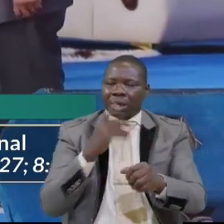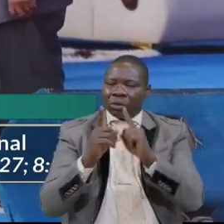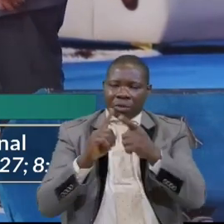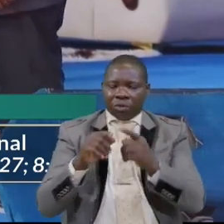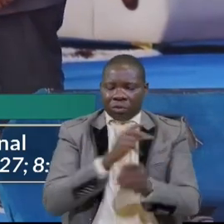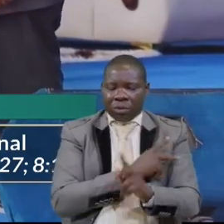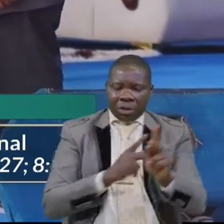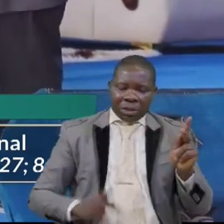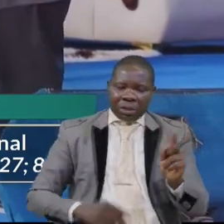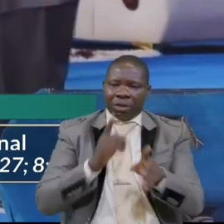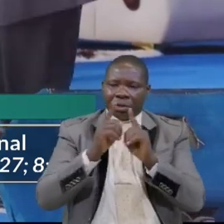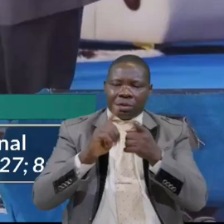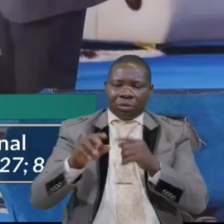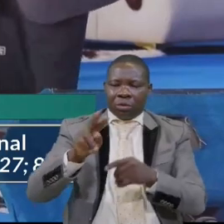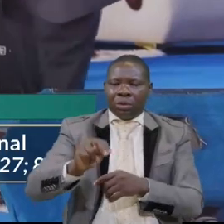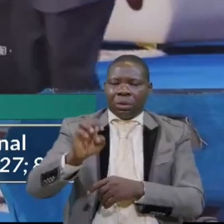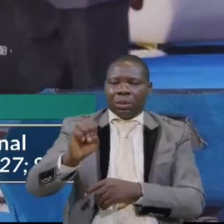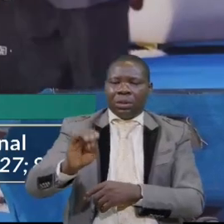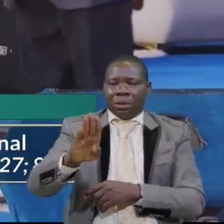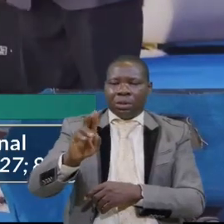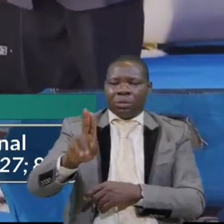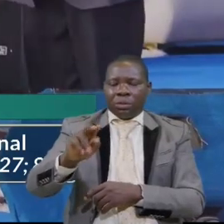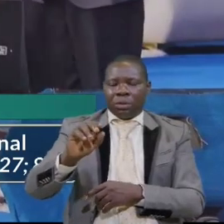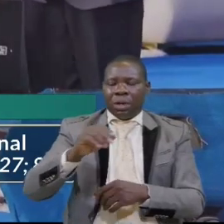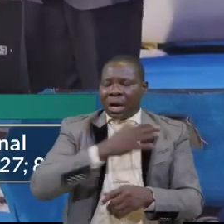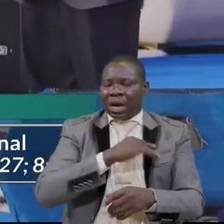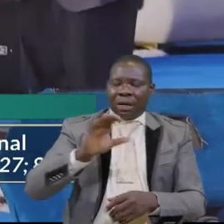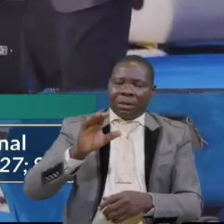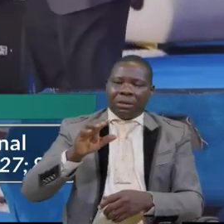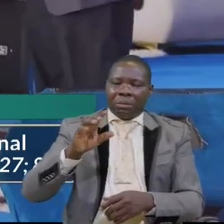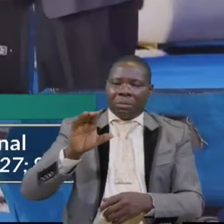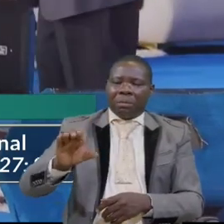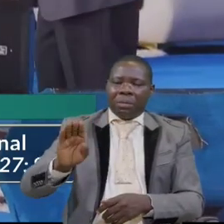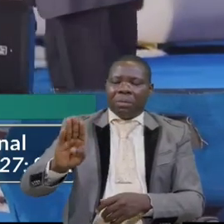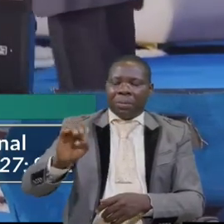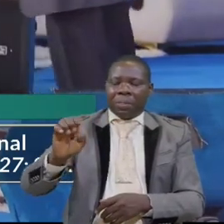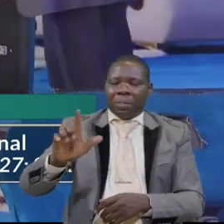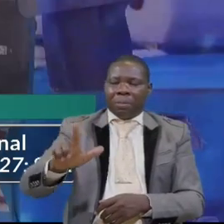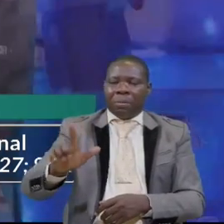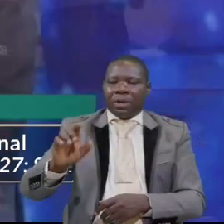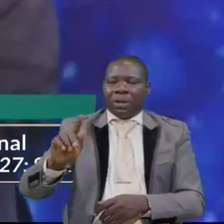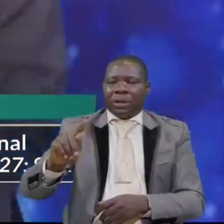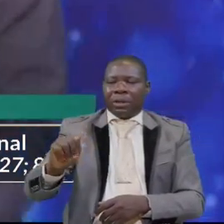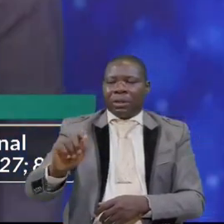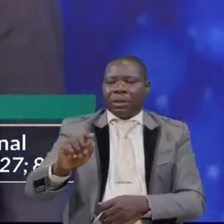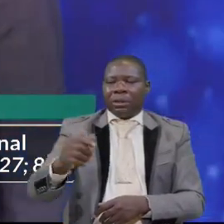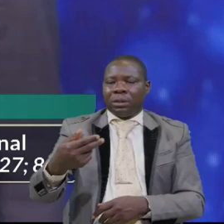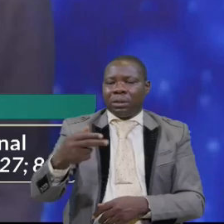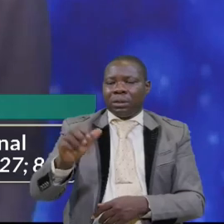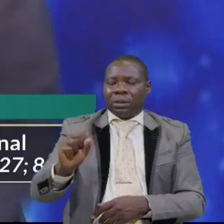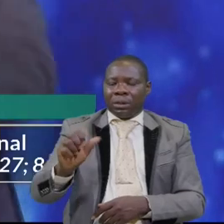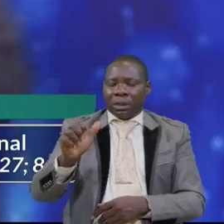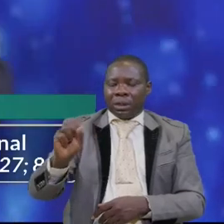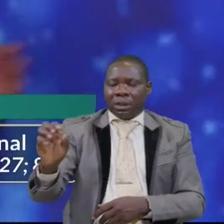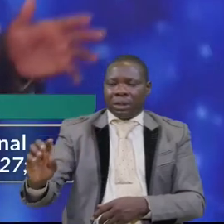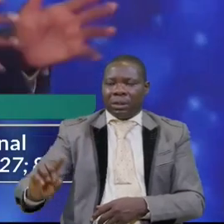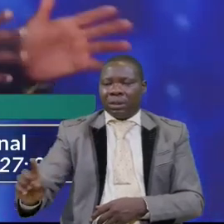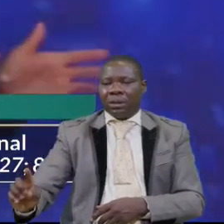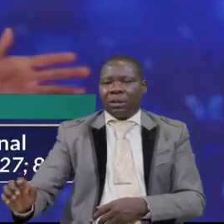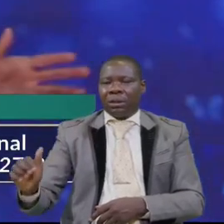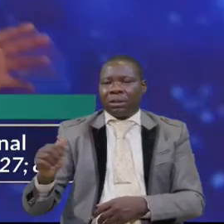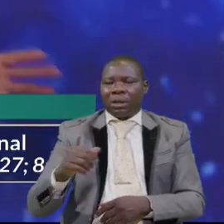parler à nebukanza qui pouvait parler à bchasa et maintenant il a dit cet homme qu'est-ce que nous allons faire de C nous allons nous débarrasser de